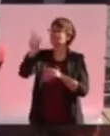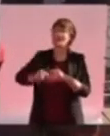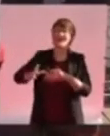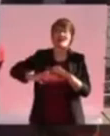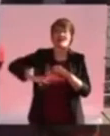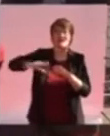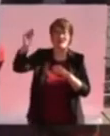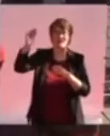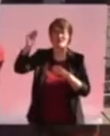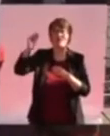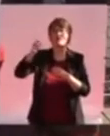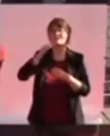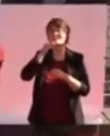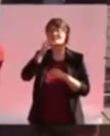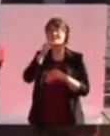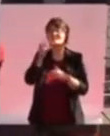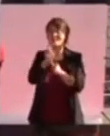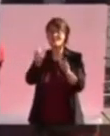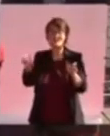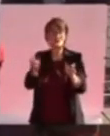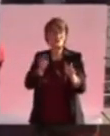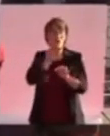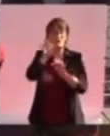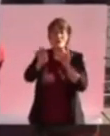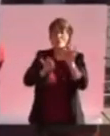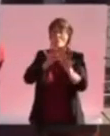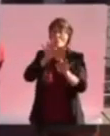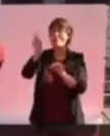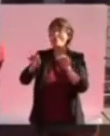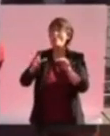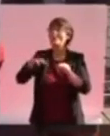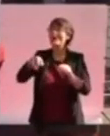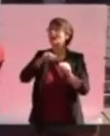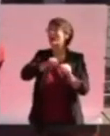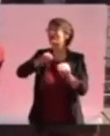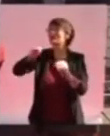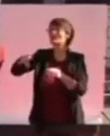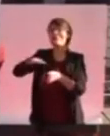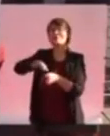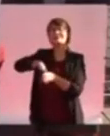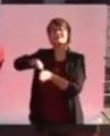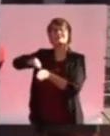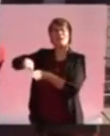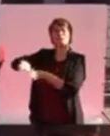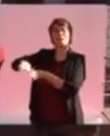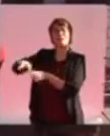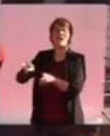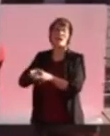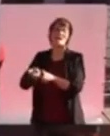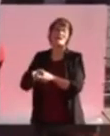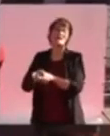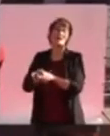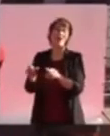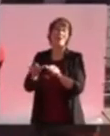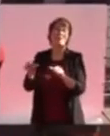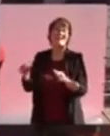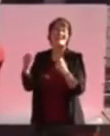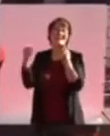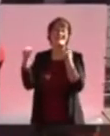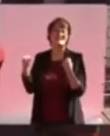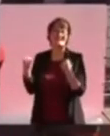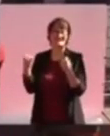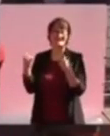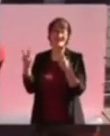i luoghi separati come spesso accade nelle varie forme della cosiddetta residenzialità pesante con le persone anziane